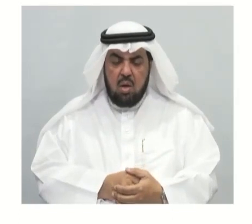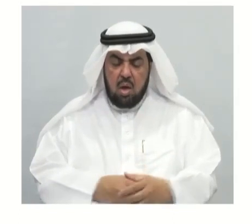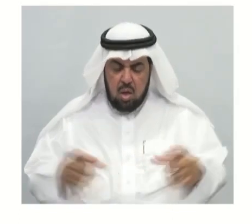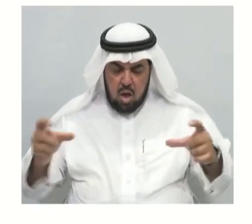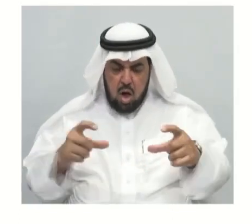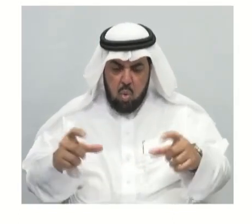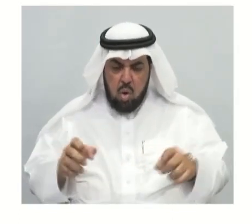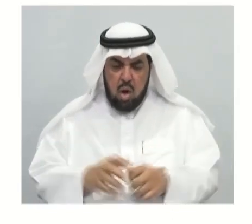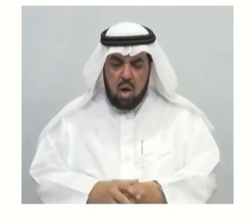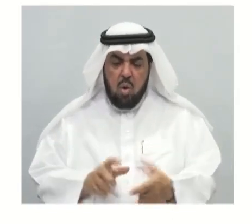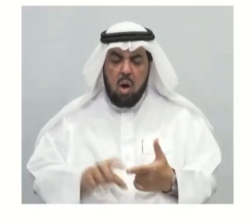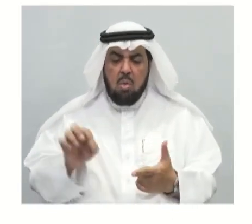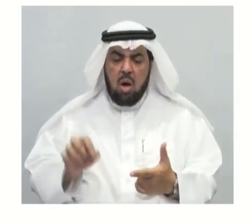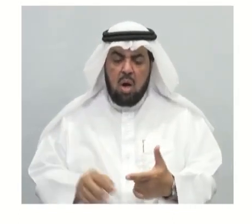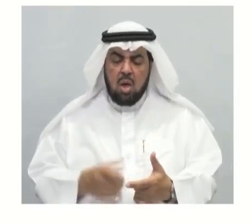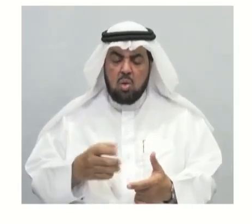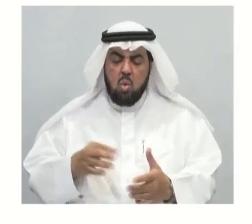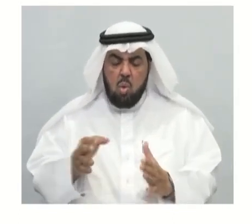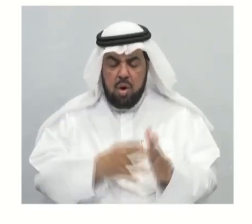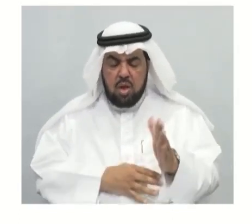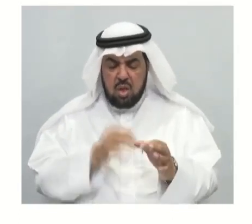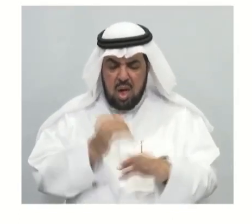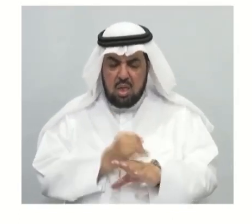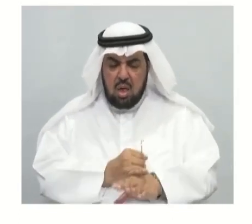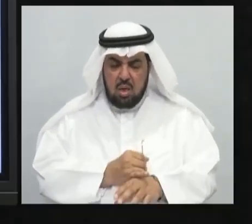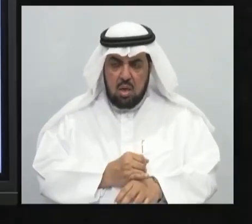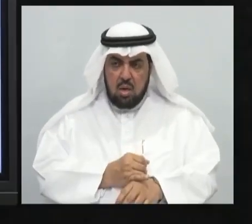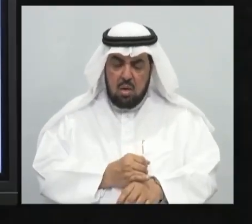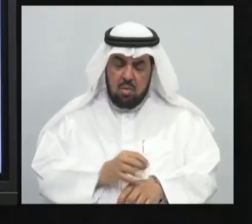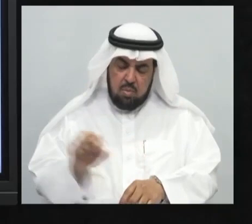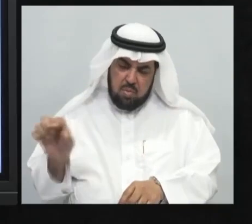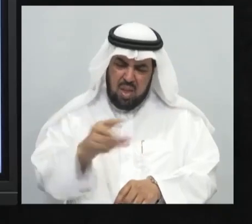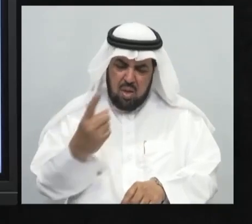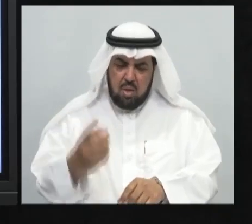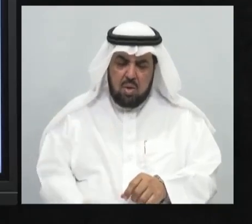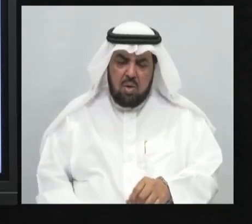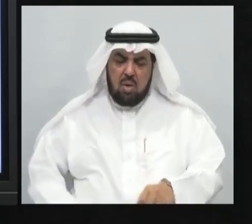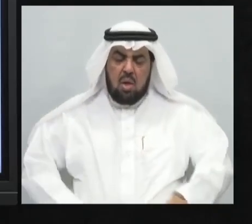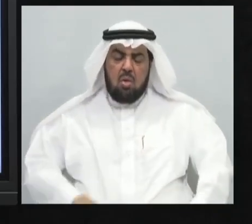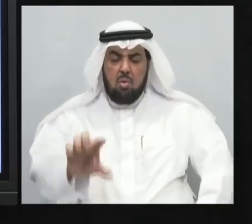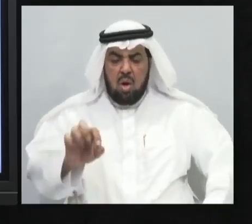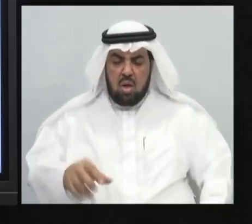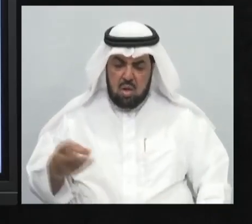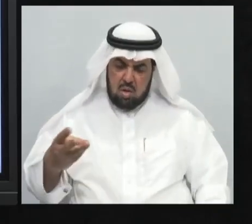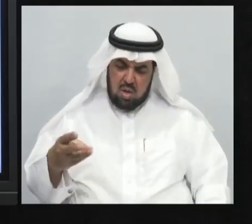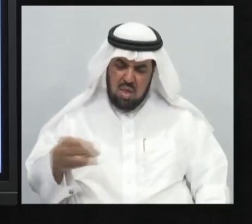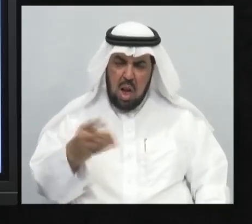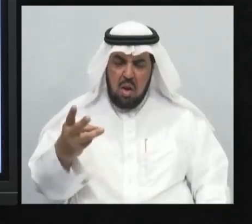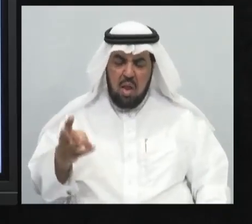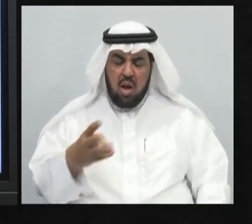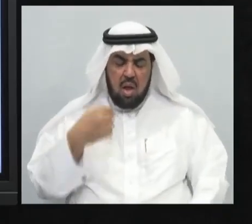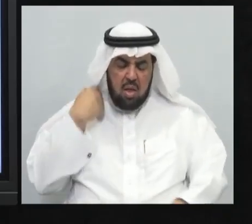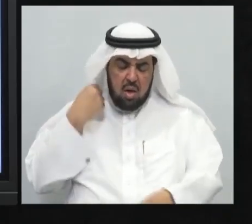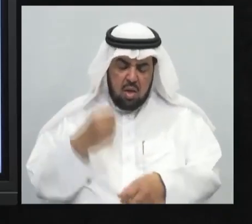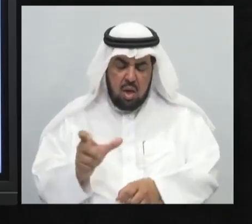العنوان والملخص والنص الاساسي بحيث العنوان يكون سطر تقريبا والملخص يكون اسطر اذا